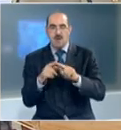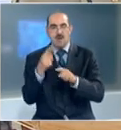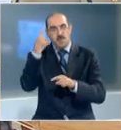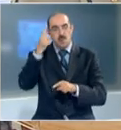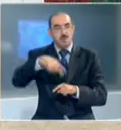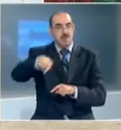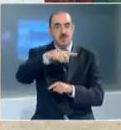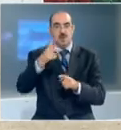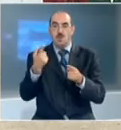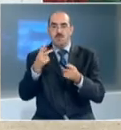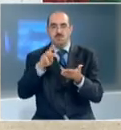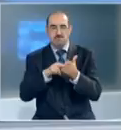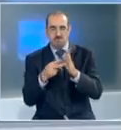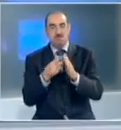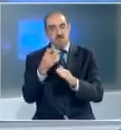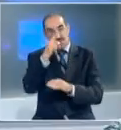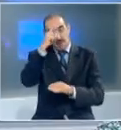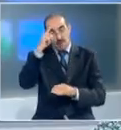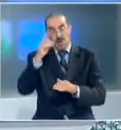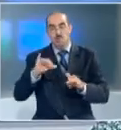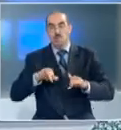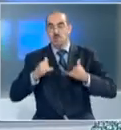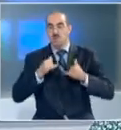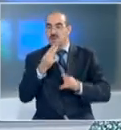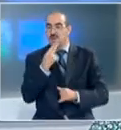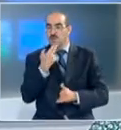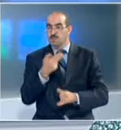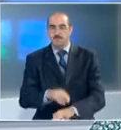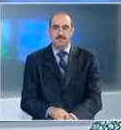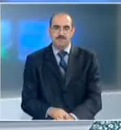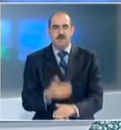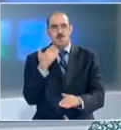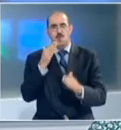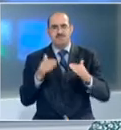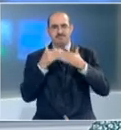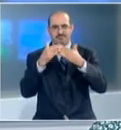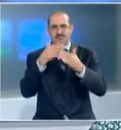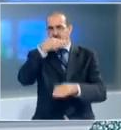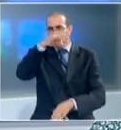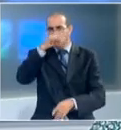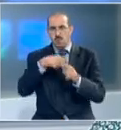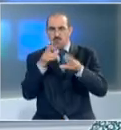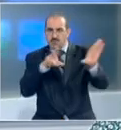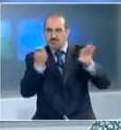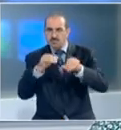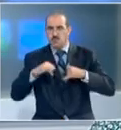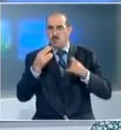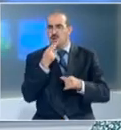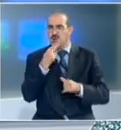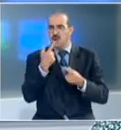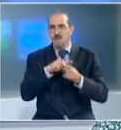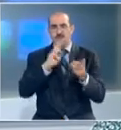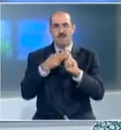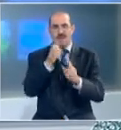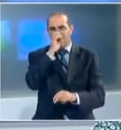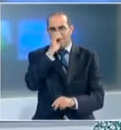منكم مشروع الأبطال. بهدف ترقية الإنشاد من خلال صقل المواهب الشابة، تحتضن ولاية قلمة